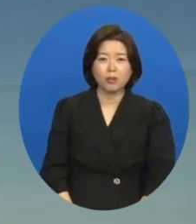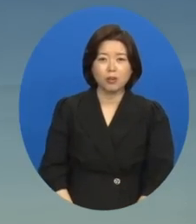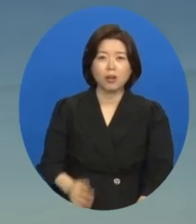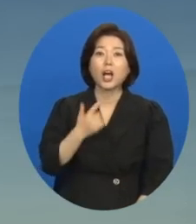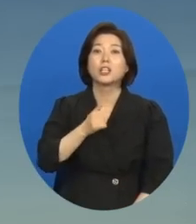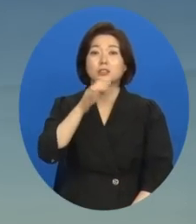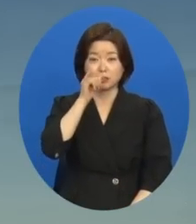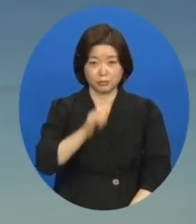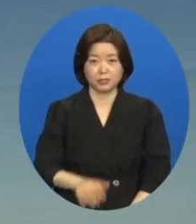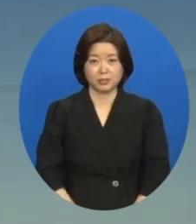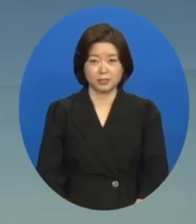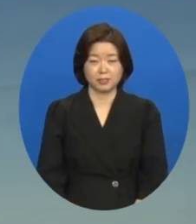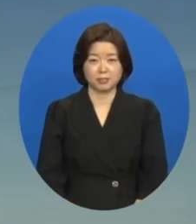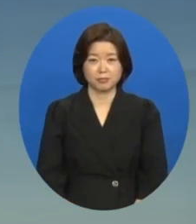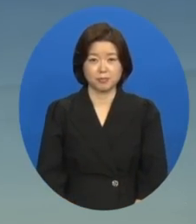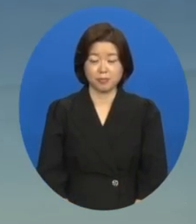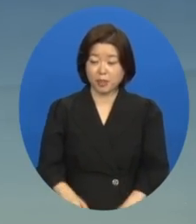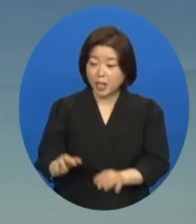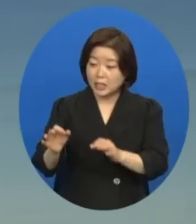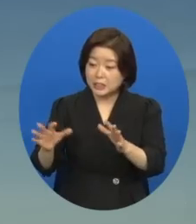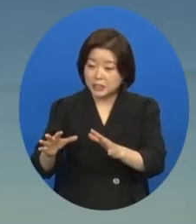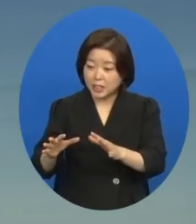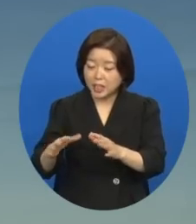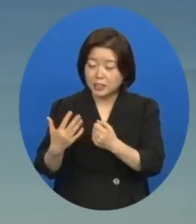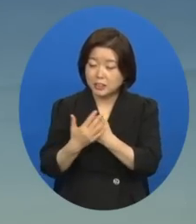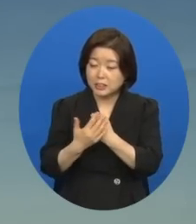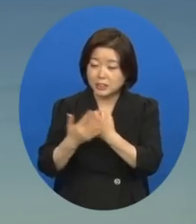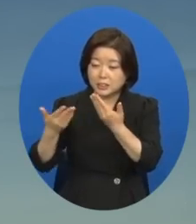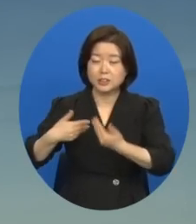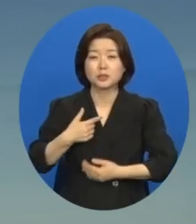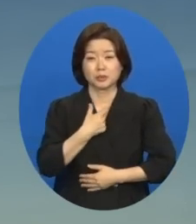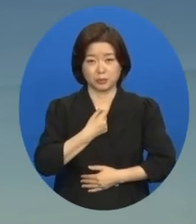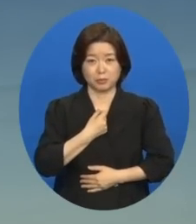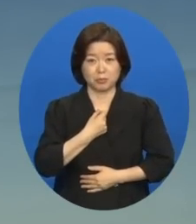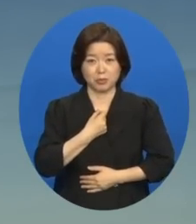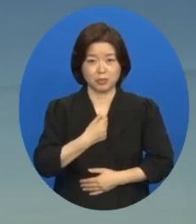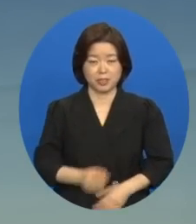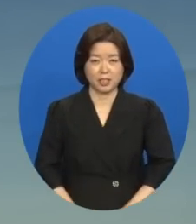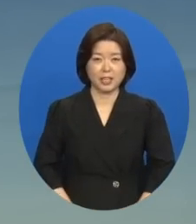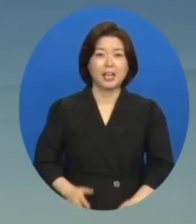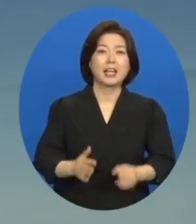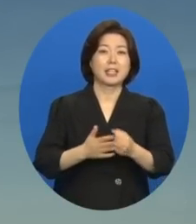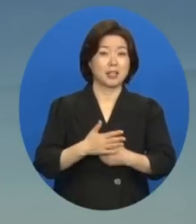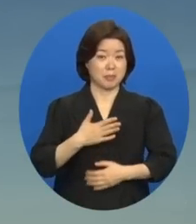그랬어요. 왜 그 잠깐 찾아오는 위로라도 좀 느끼고 싶어서. 그러니 제가